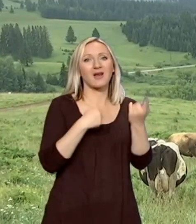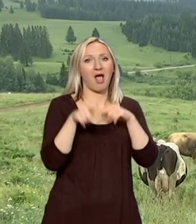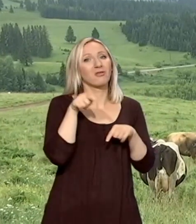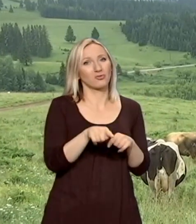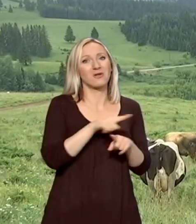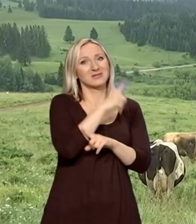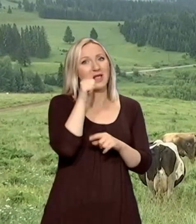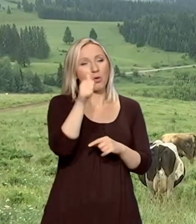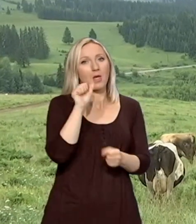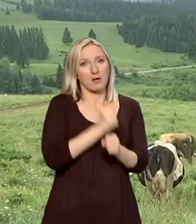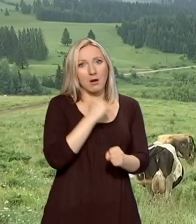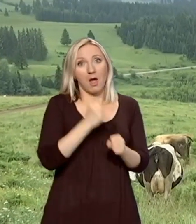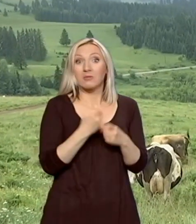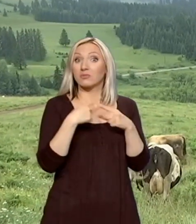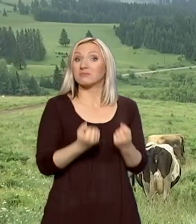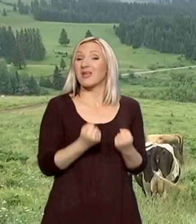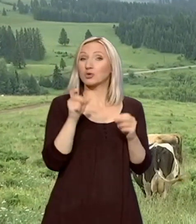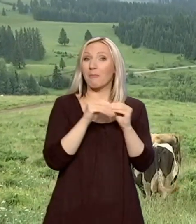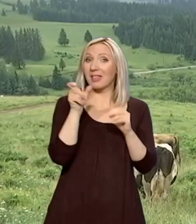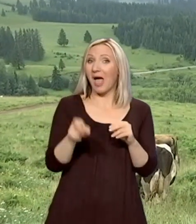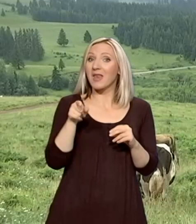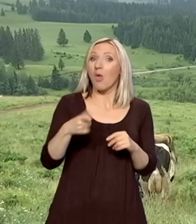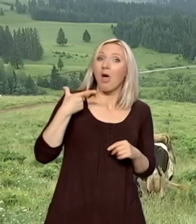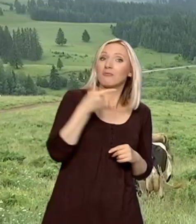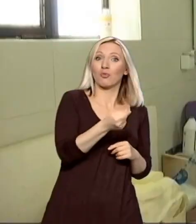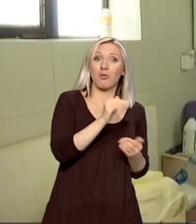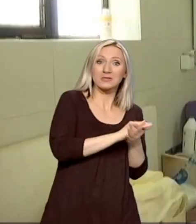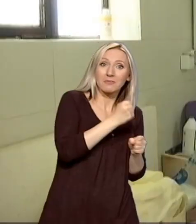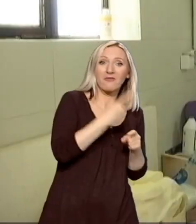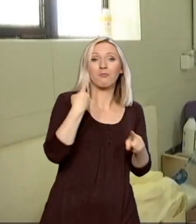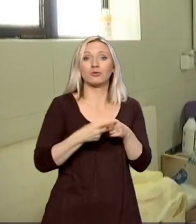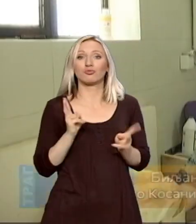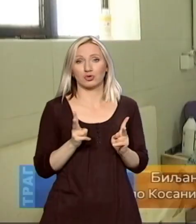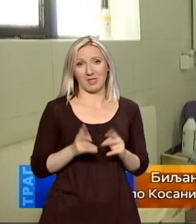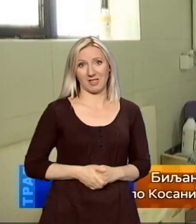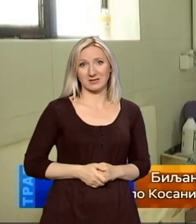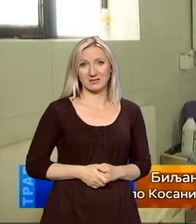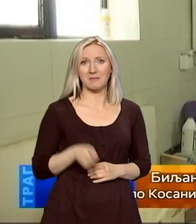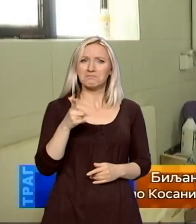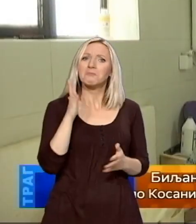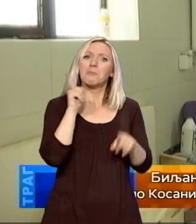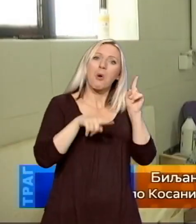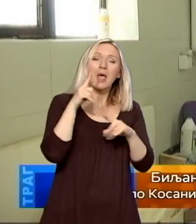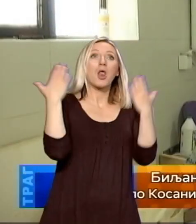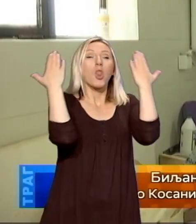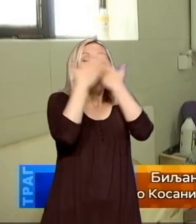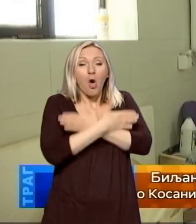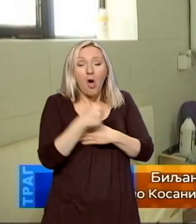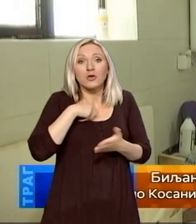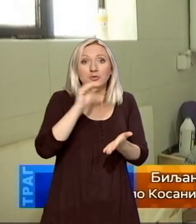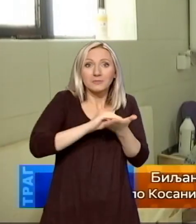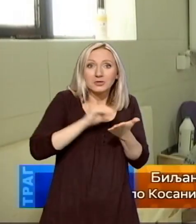rad. Posebno je teško Biljani koja je i učiteljica. Bude i noći pisanja,